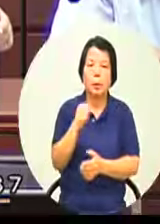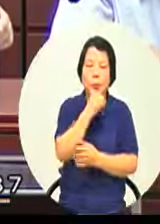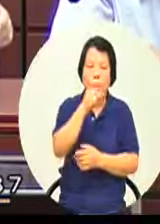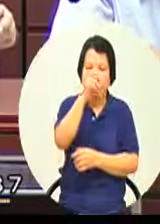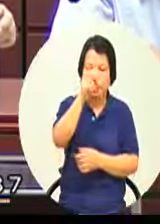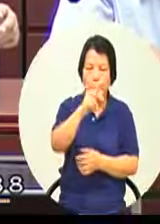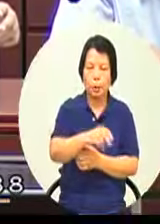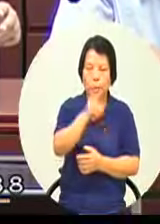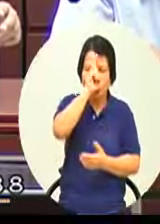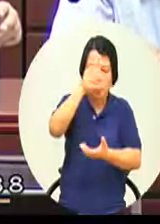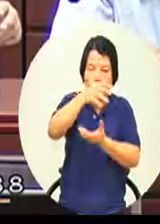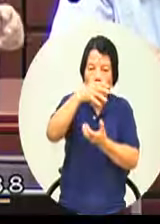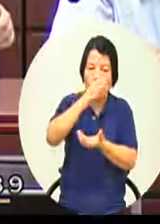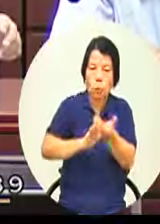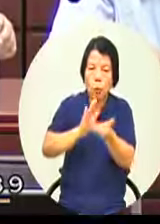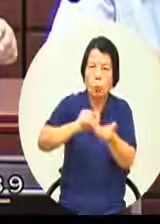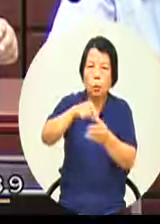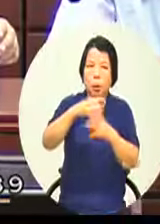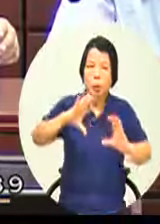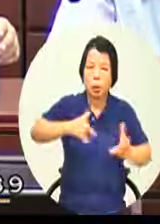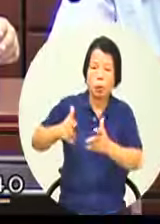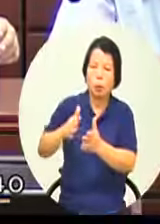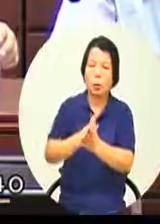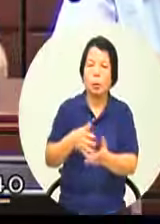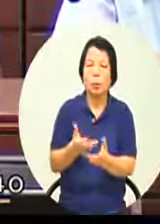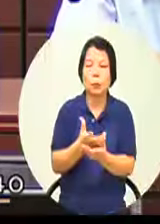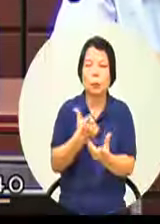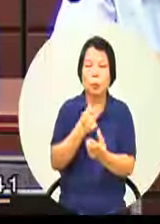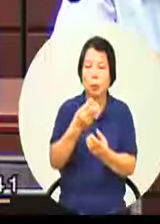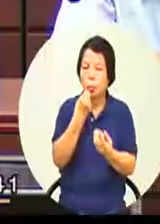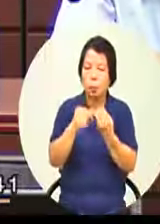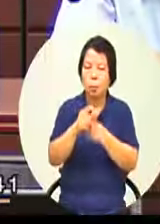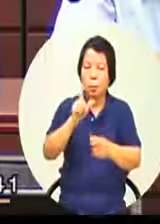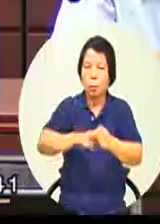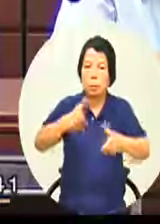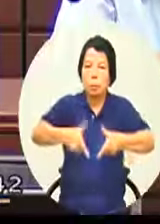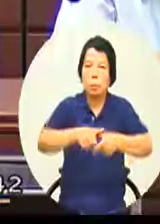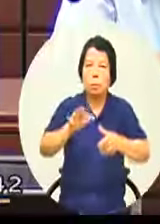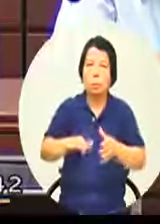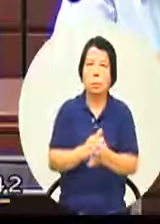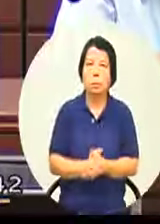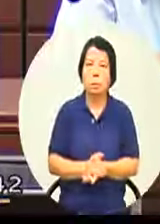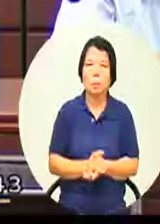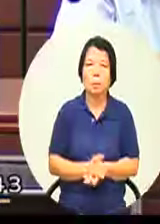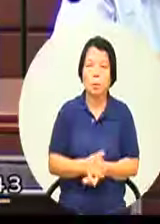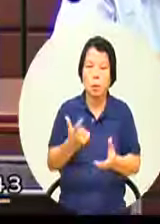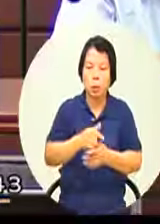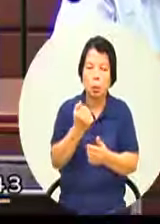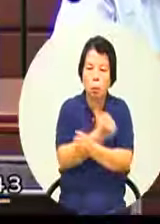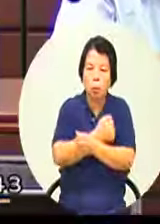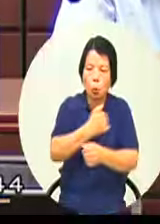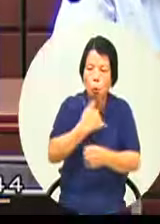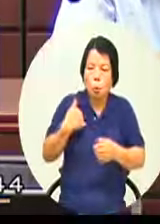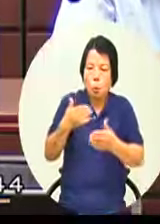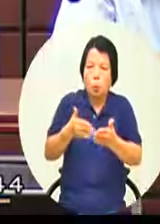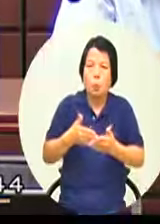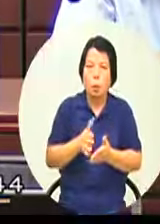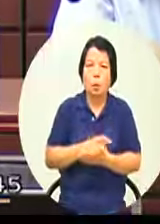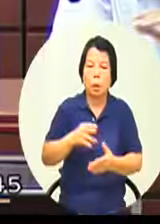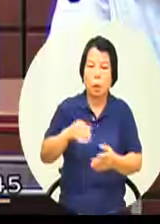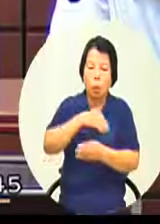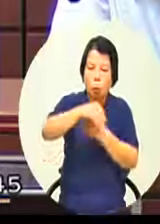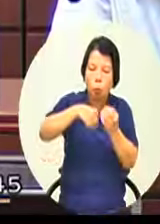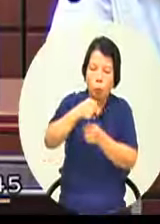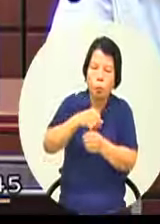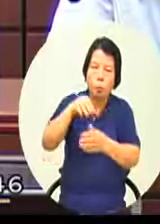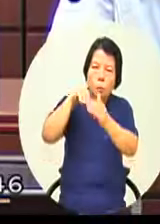个个为那阵的国境护食中心，所以讲按这个功能性，是因为伊个几个滚动仓储，